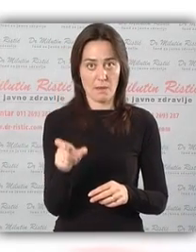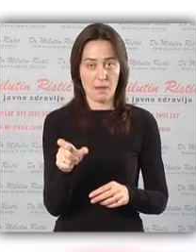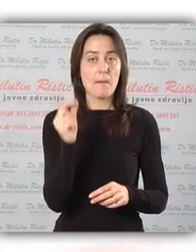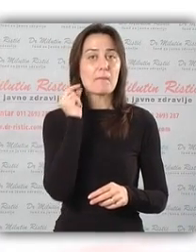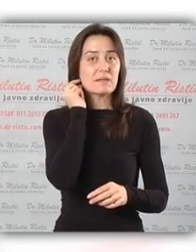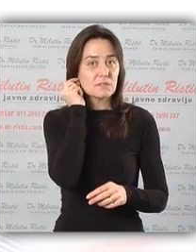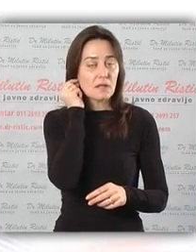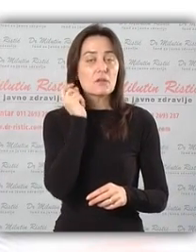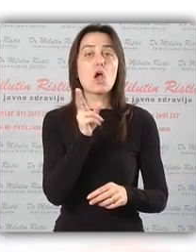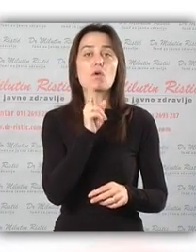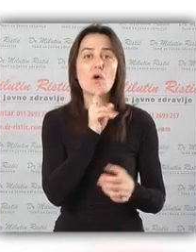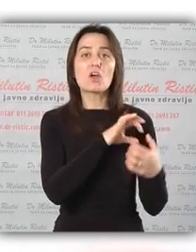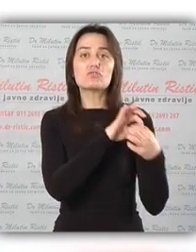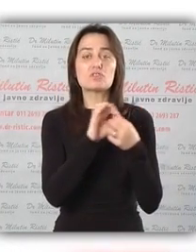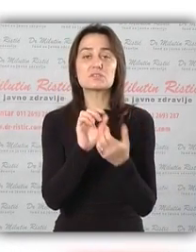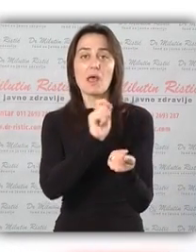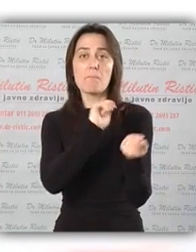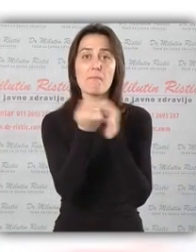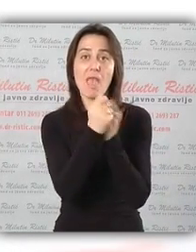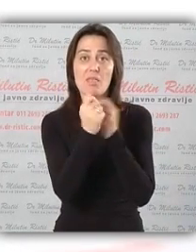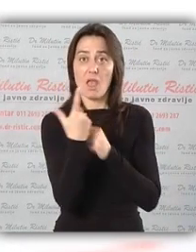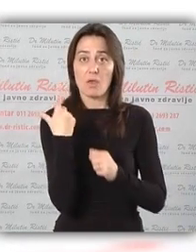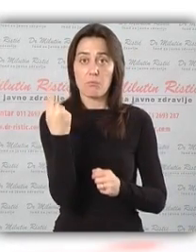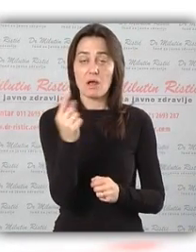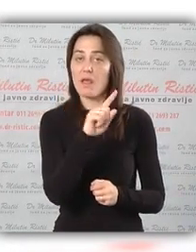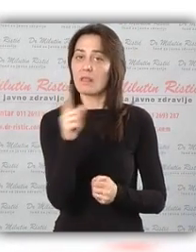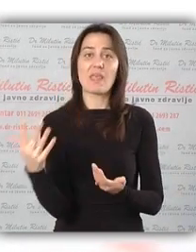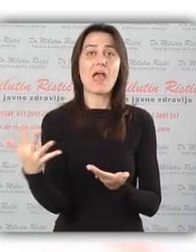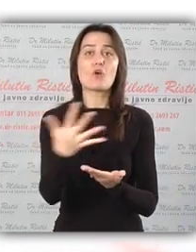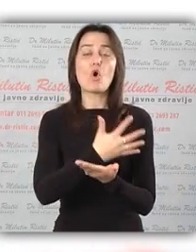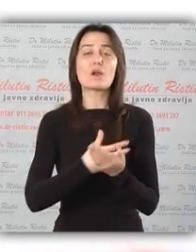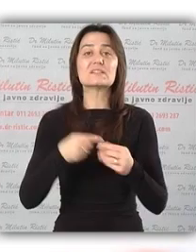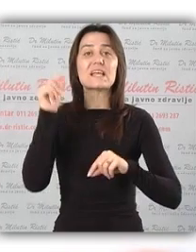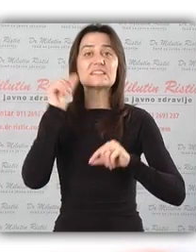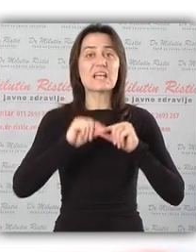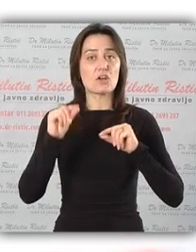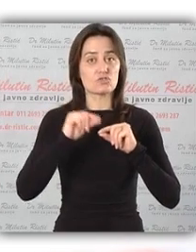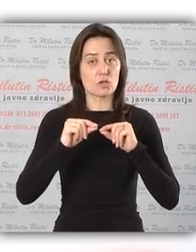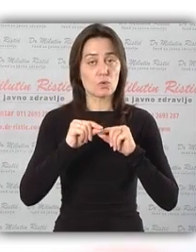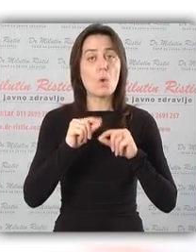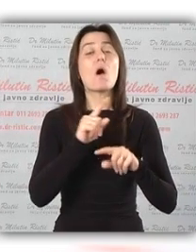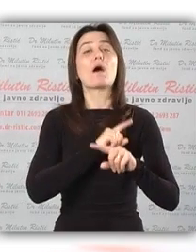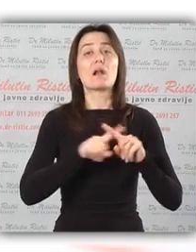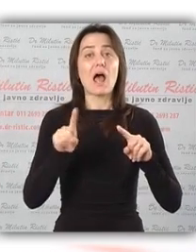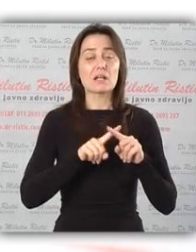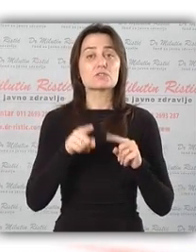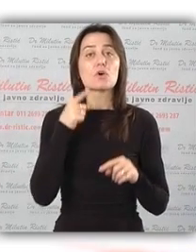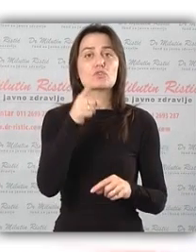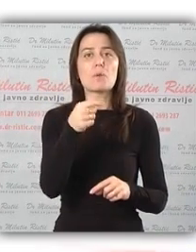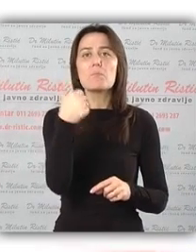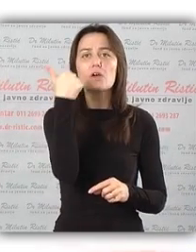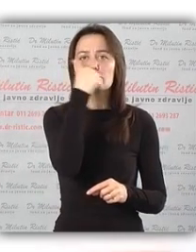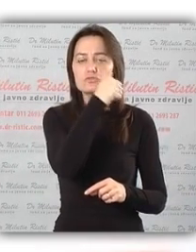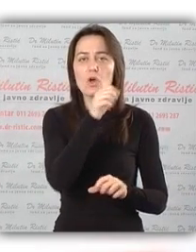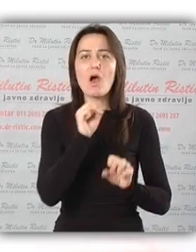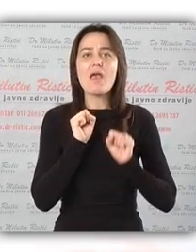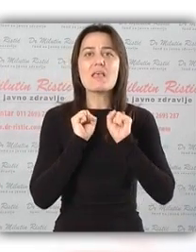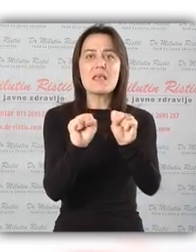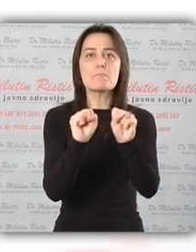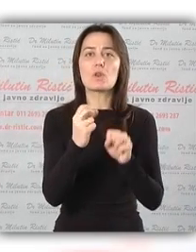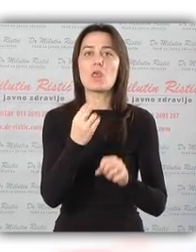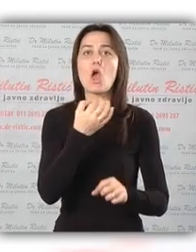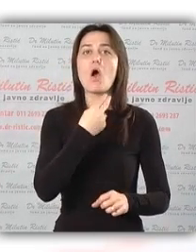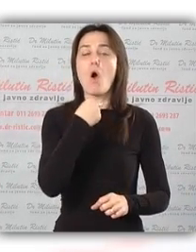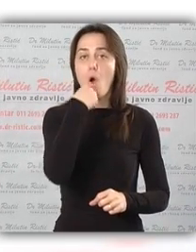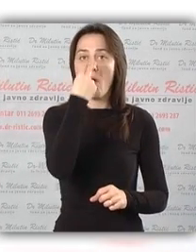mlađe pacijentkinje koje često menjaju partnere i ne koriste zaštitu. Razlog tome je zato što